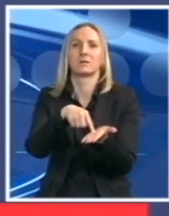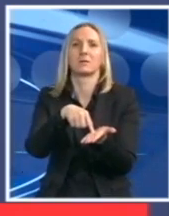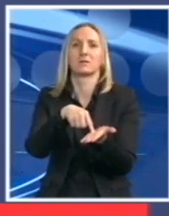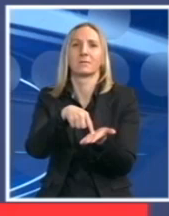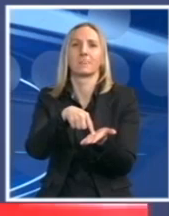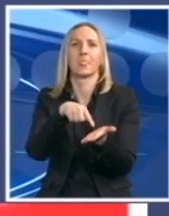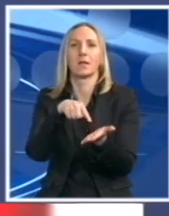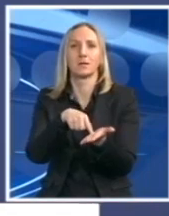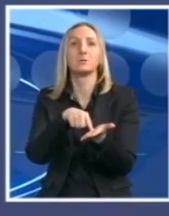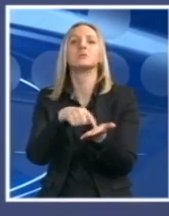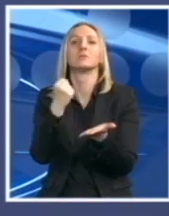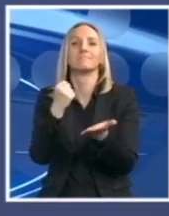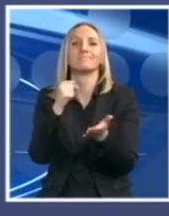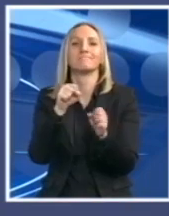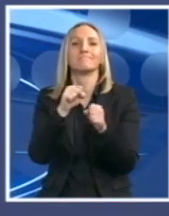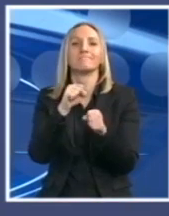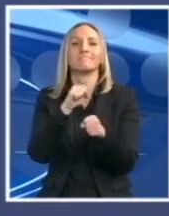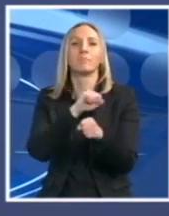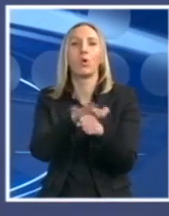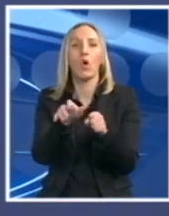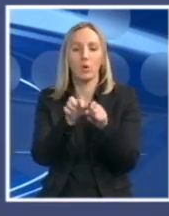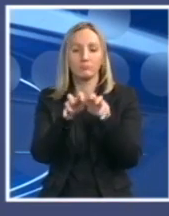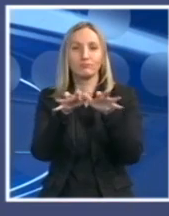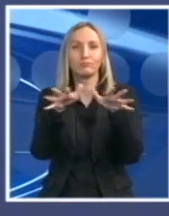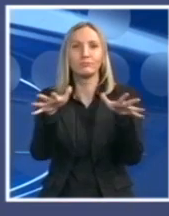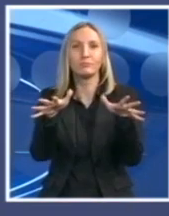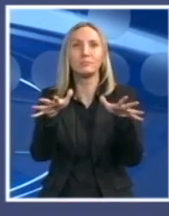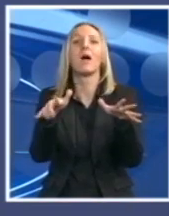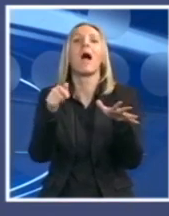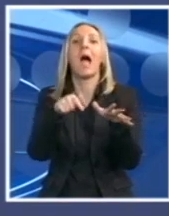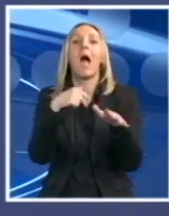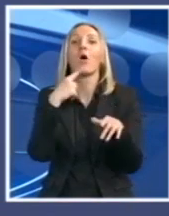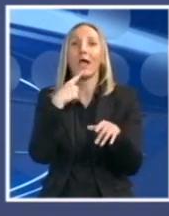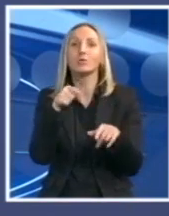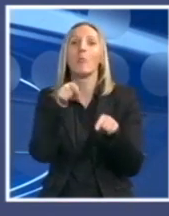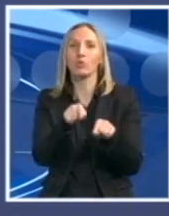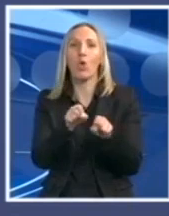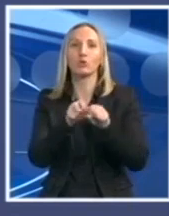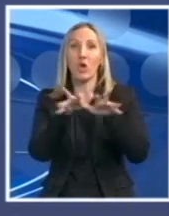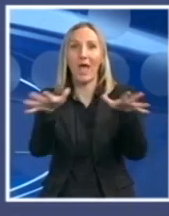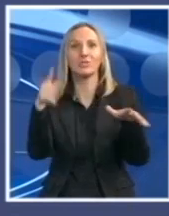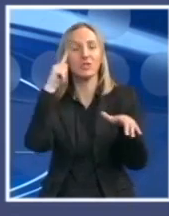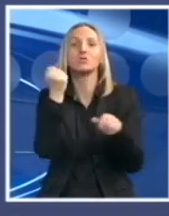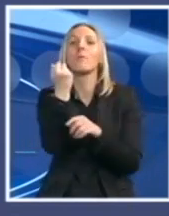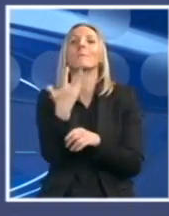Samo žarište definiše praktično broj obolelih, utvrđenih pozitivnih.